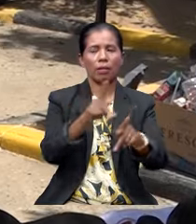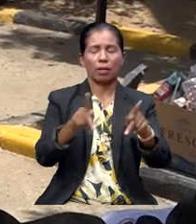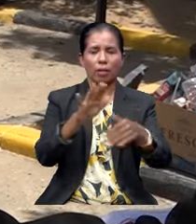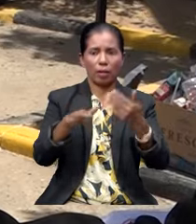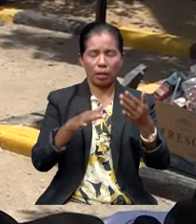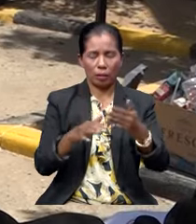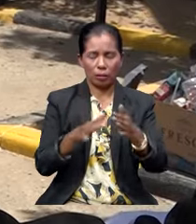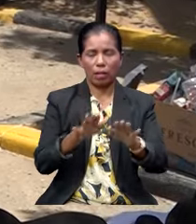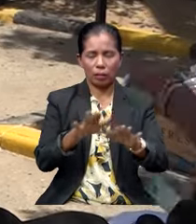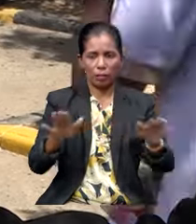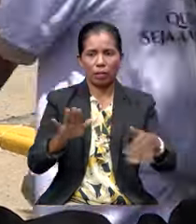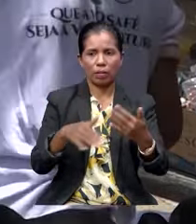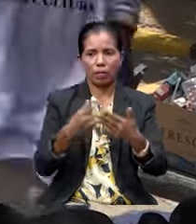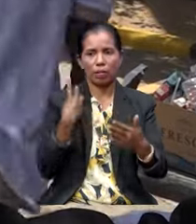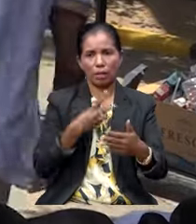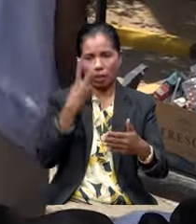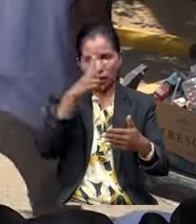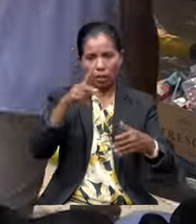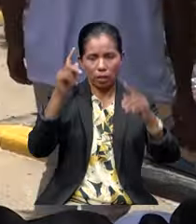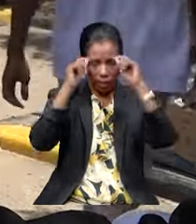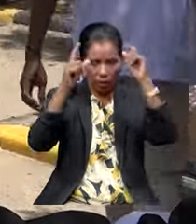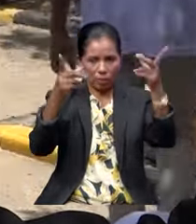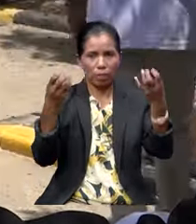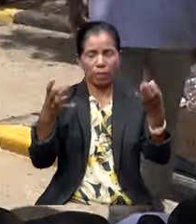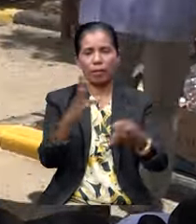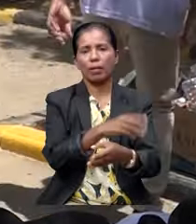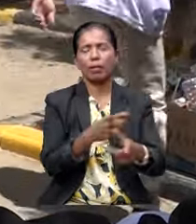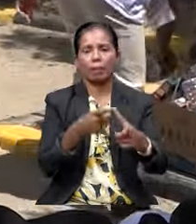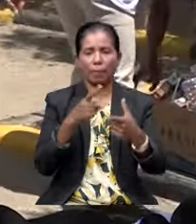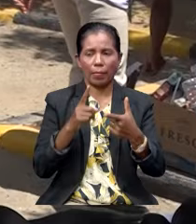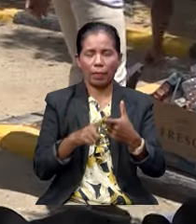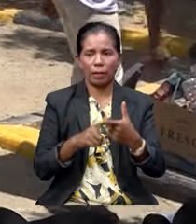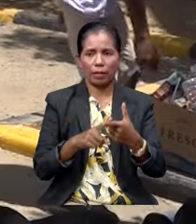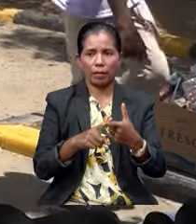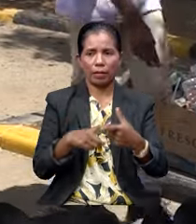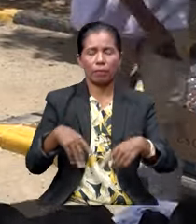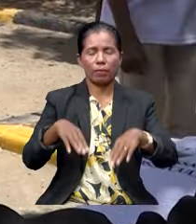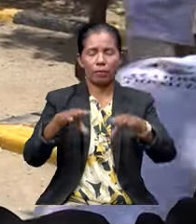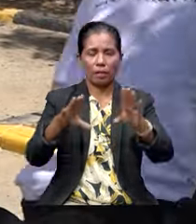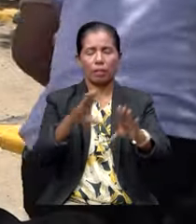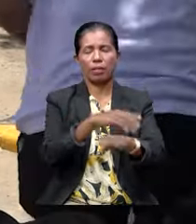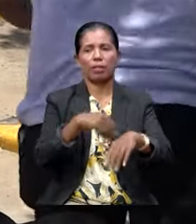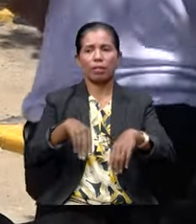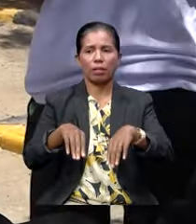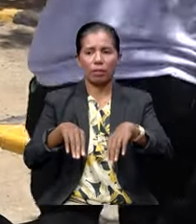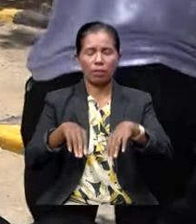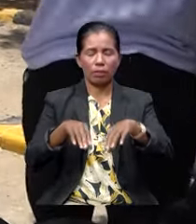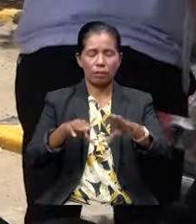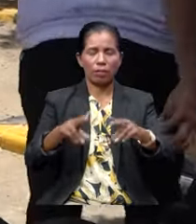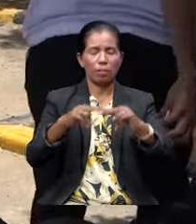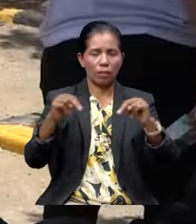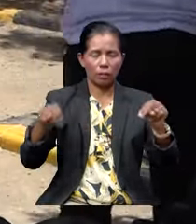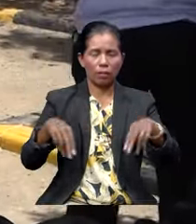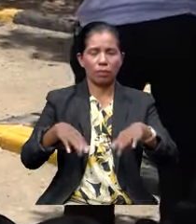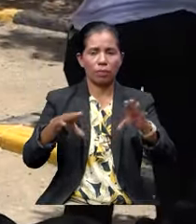ba minoridade sira. Itare Timor barak maka fan pentolang fan manutulu ni